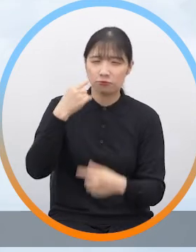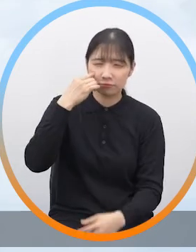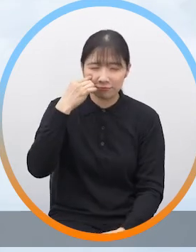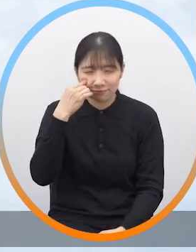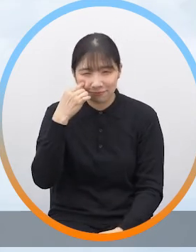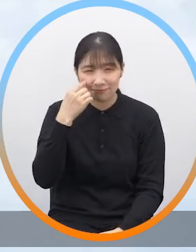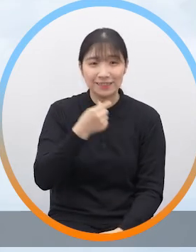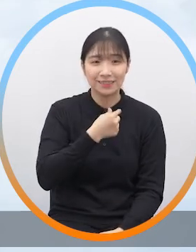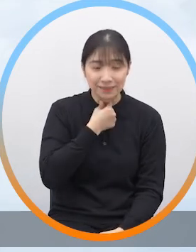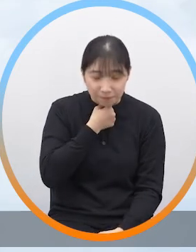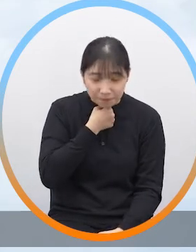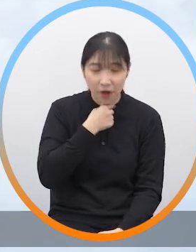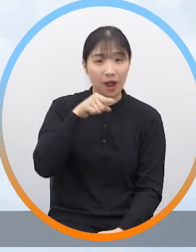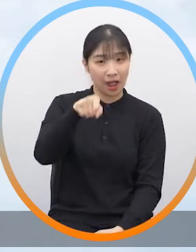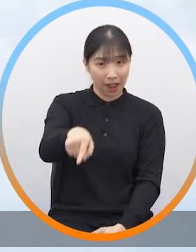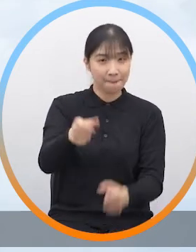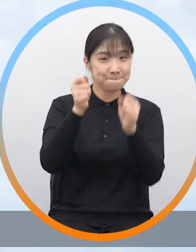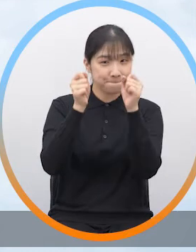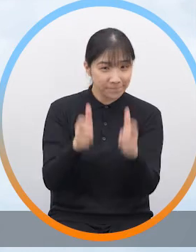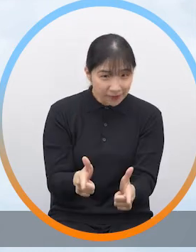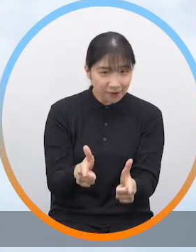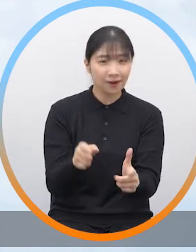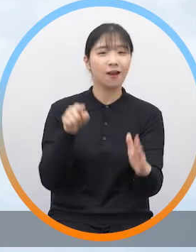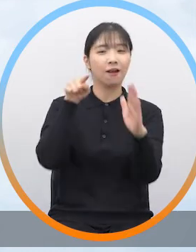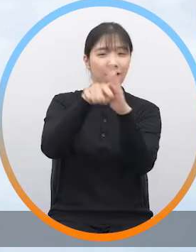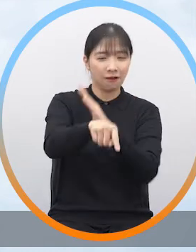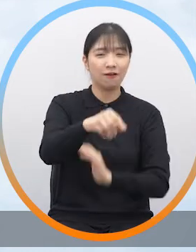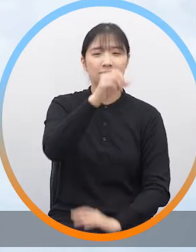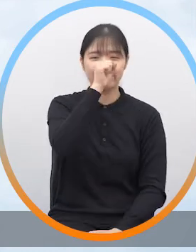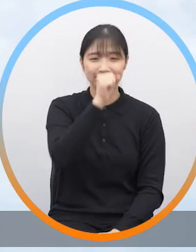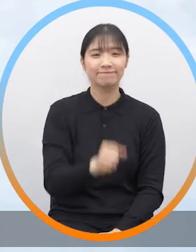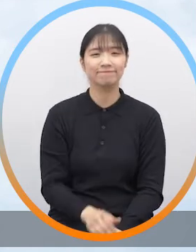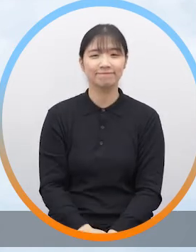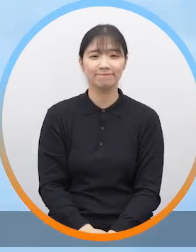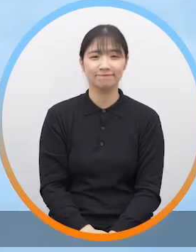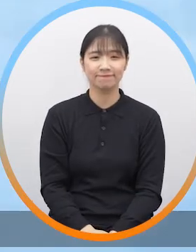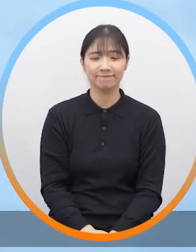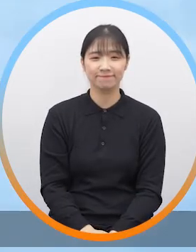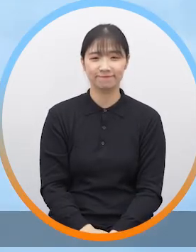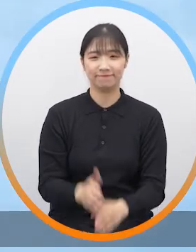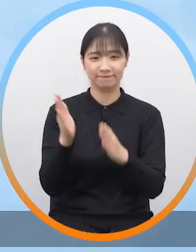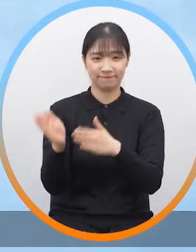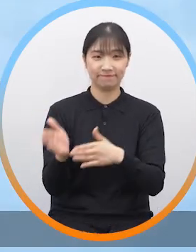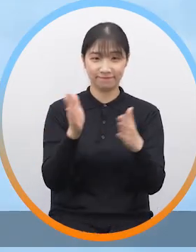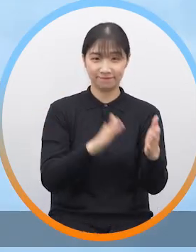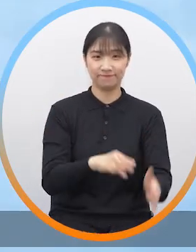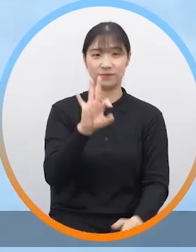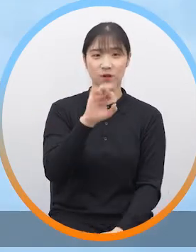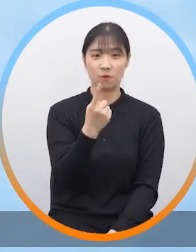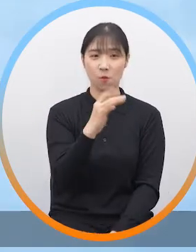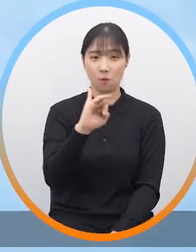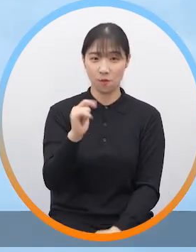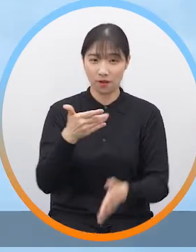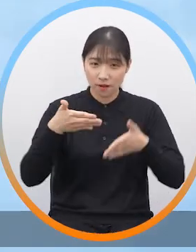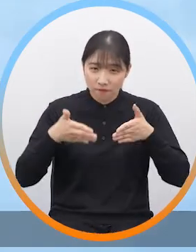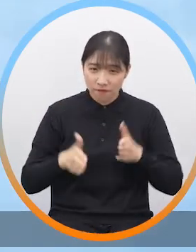해보려면은 이때를 활용을 하면은 도움이 될 수도 있습니다. 자, 왕인이 태어났다고 하는